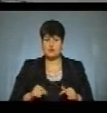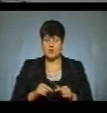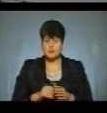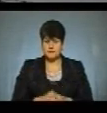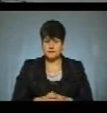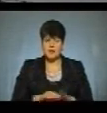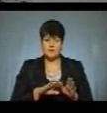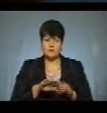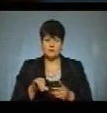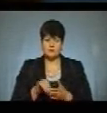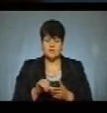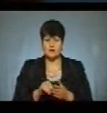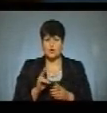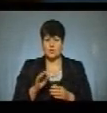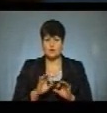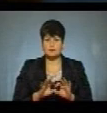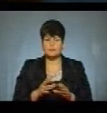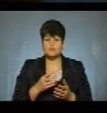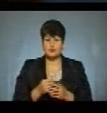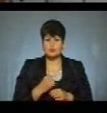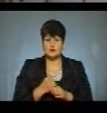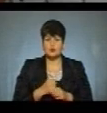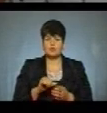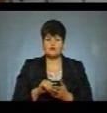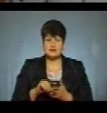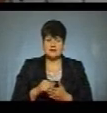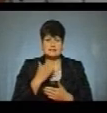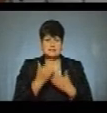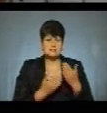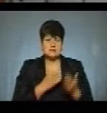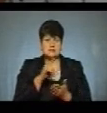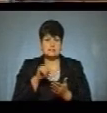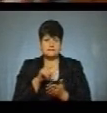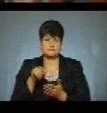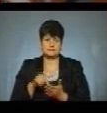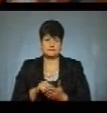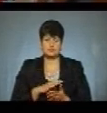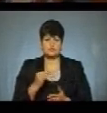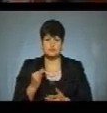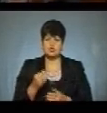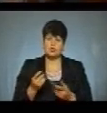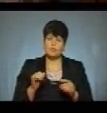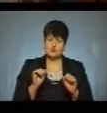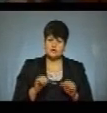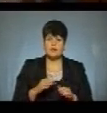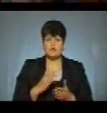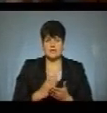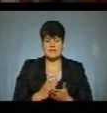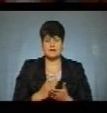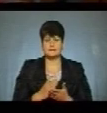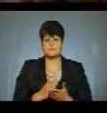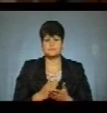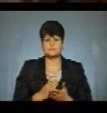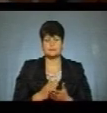того, як члени коаліції розповіли про свою роботу, учасники Дня кар'єри запитували їх про те, що цікавить. Чи можливо є якесь, ну так